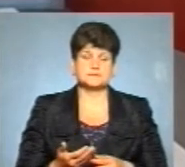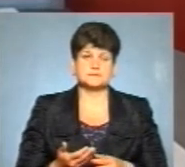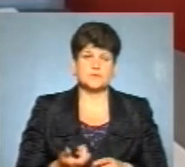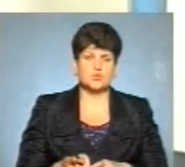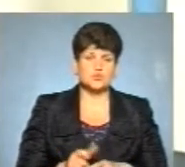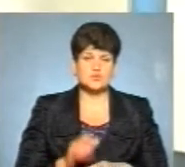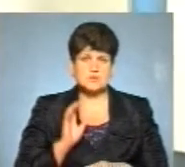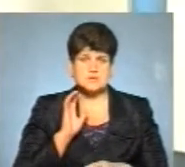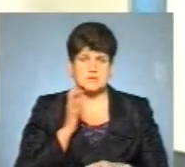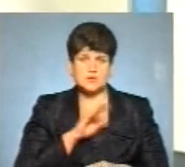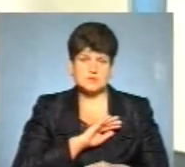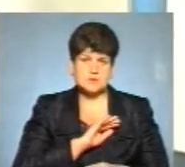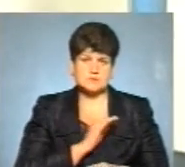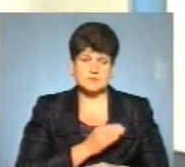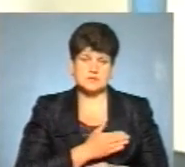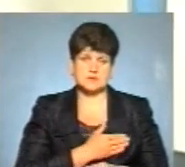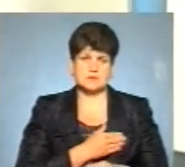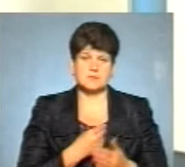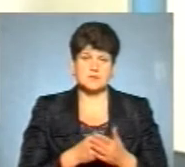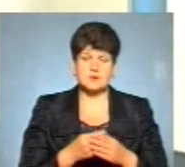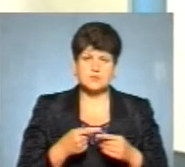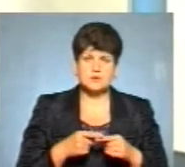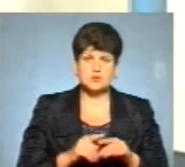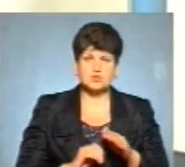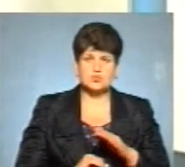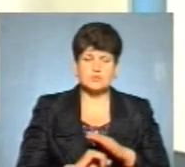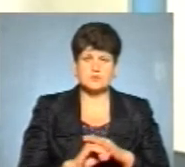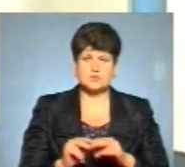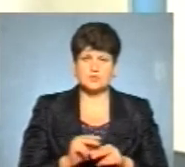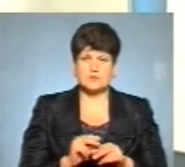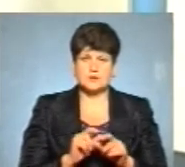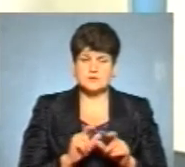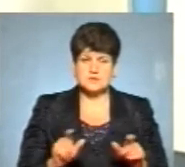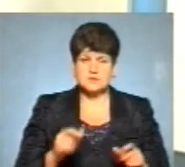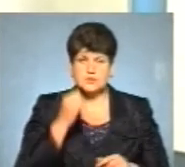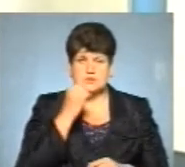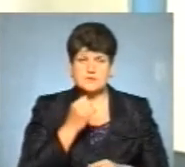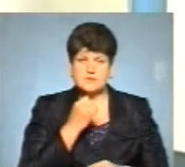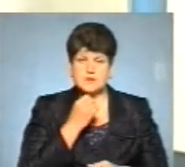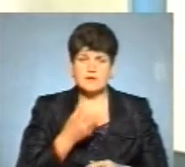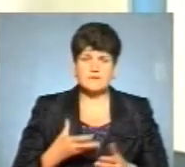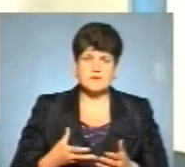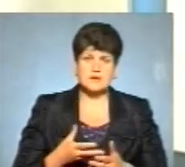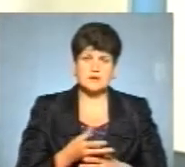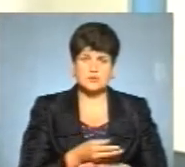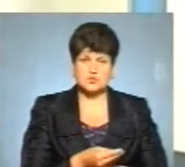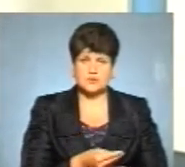дуже серйозно зміцнили матеріально-технічну базу лікувального закладу, в першу чергу завдяки фінансуванню